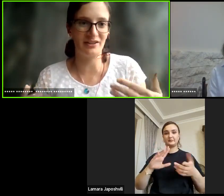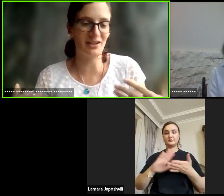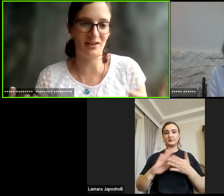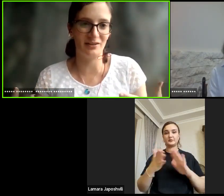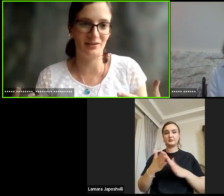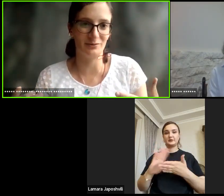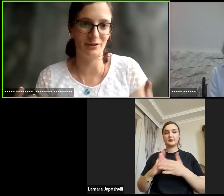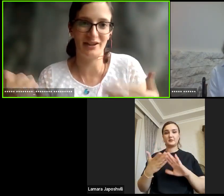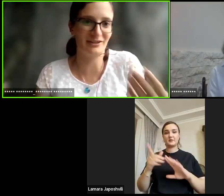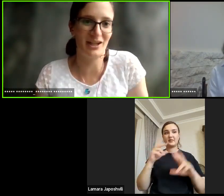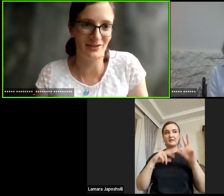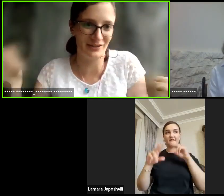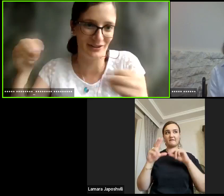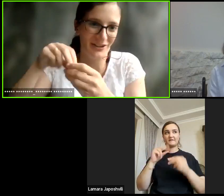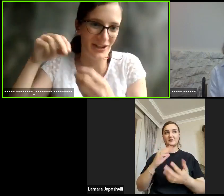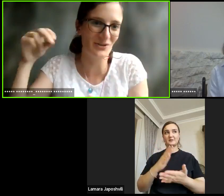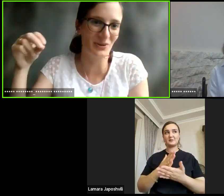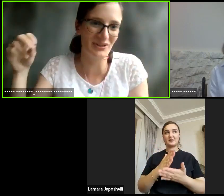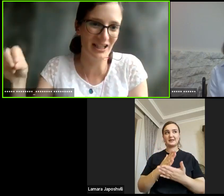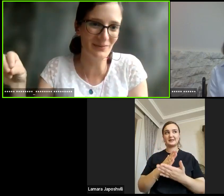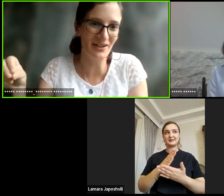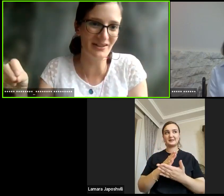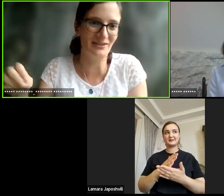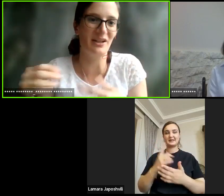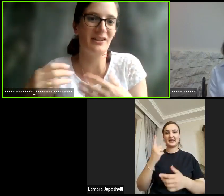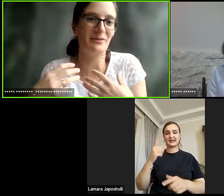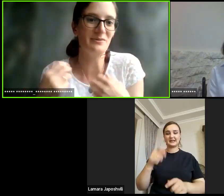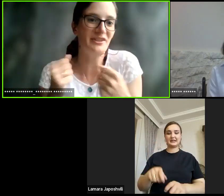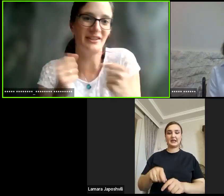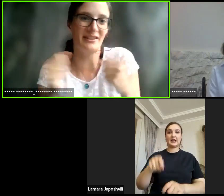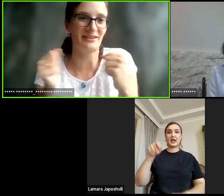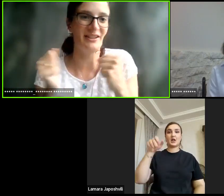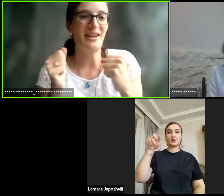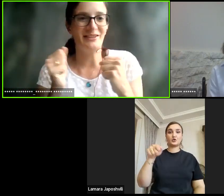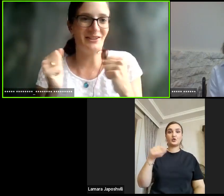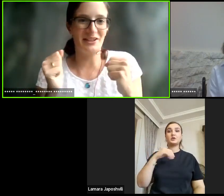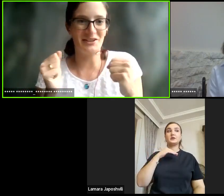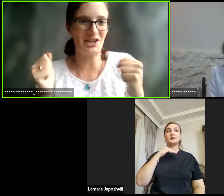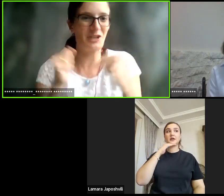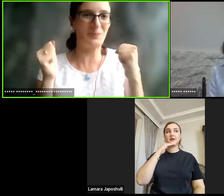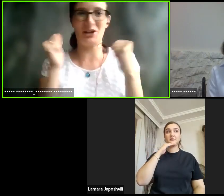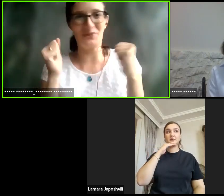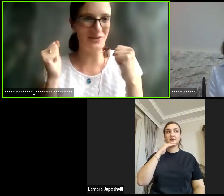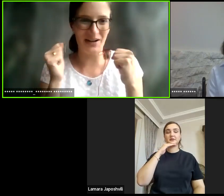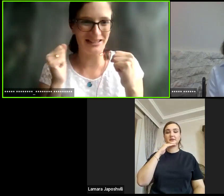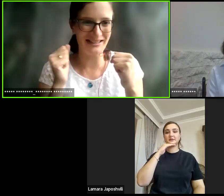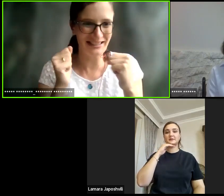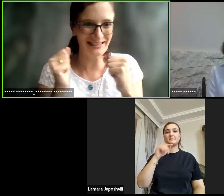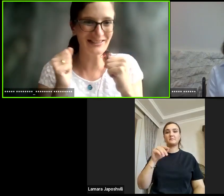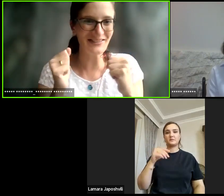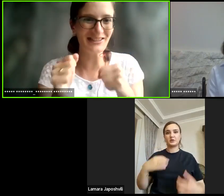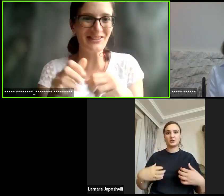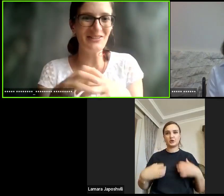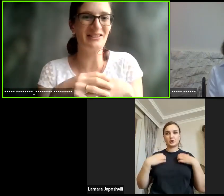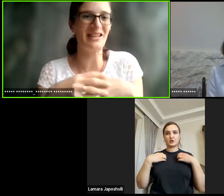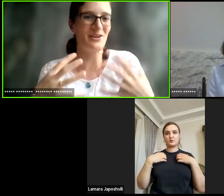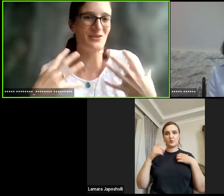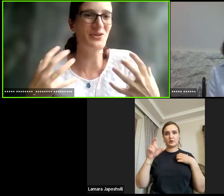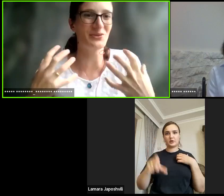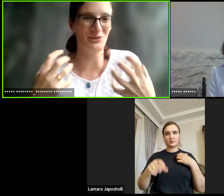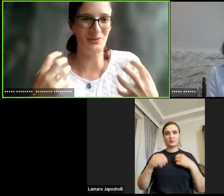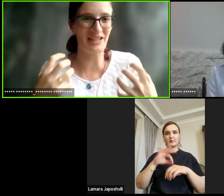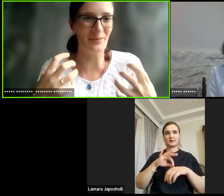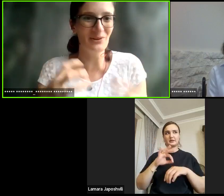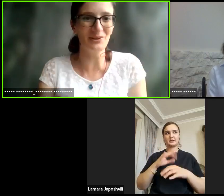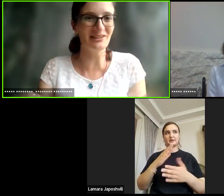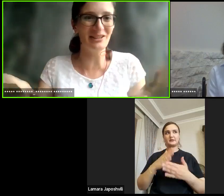თვლიდეს, რომ არის თქვათ ერთთავიანი ხელჯოხი საკმარისი, მაგრამ იმდენად რაღაც შეშფოთებული პაციენტი ვარ, რომ აი თავს